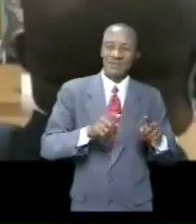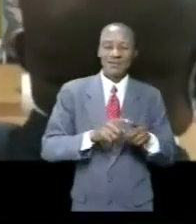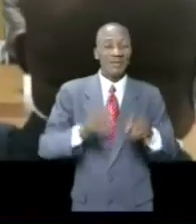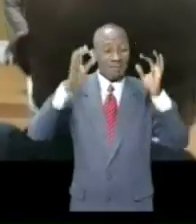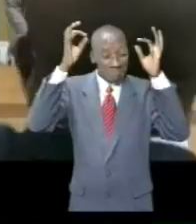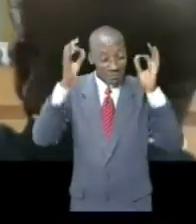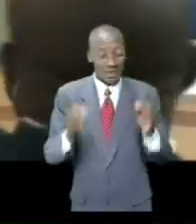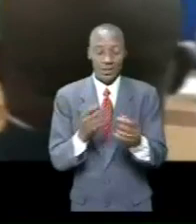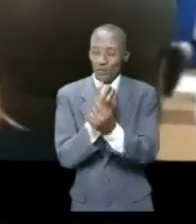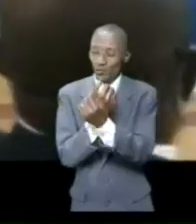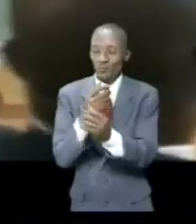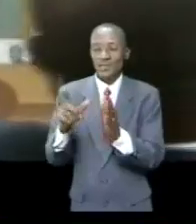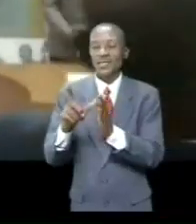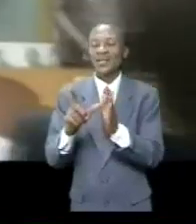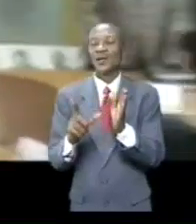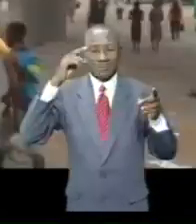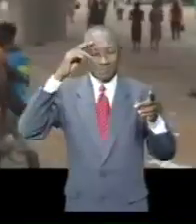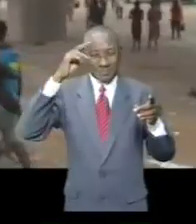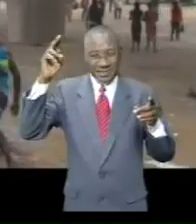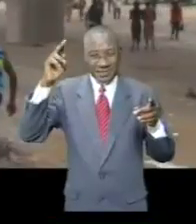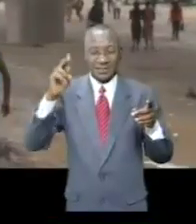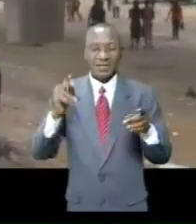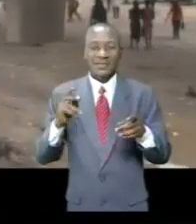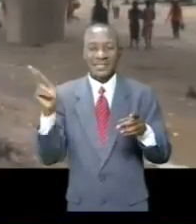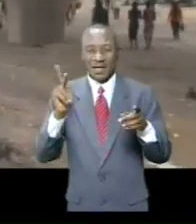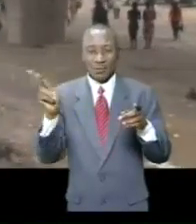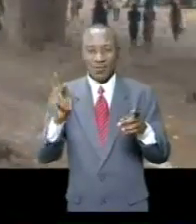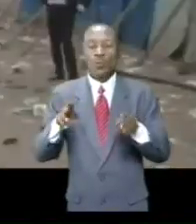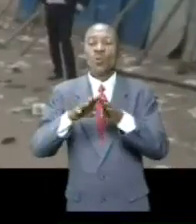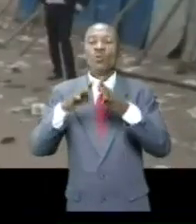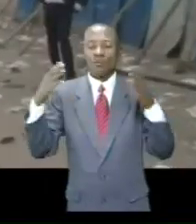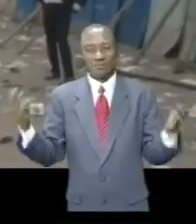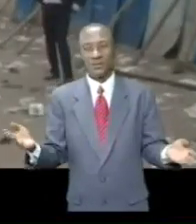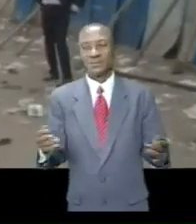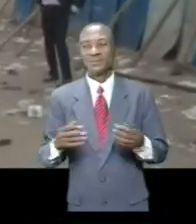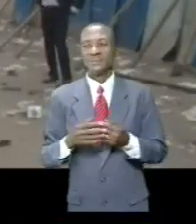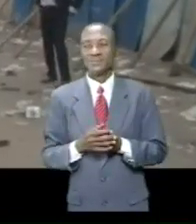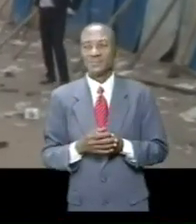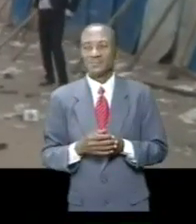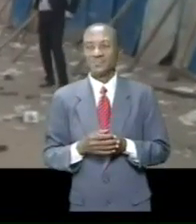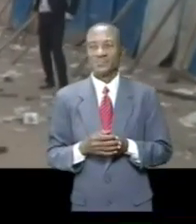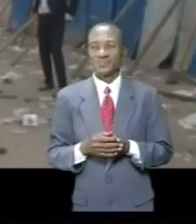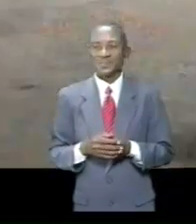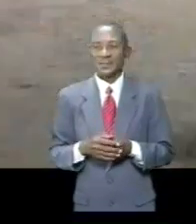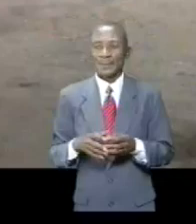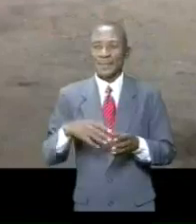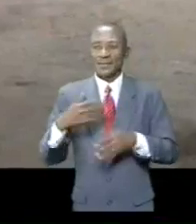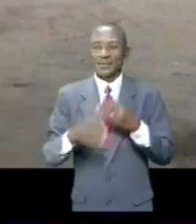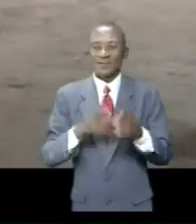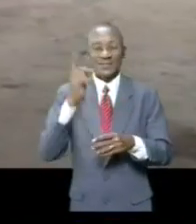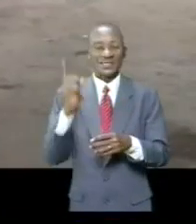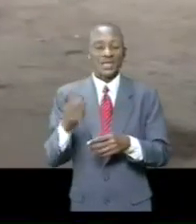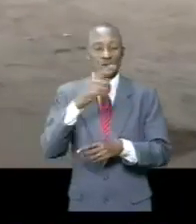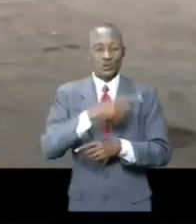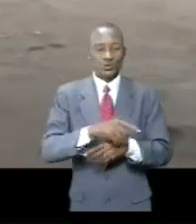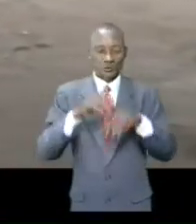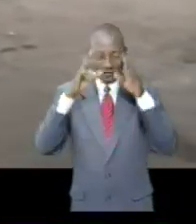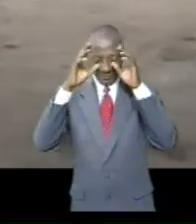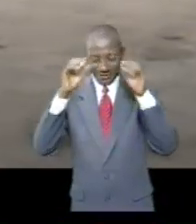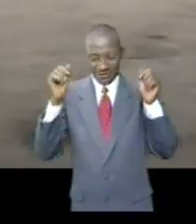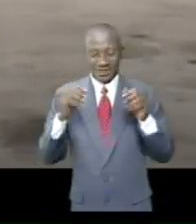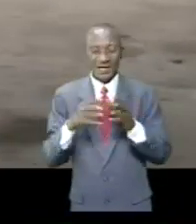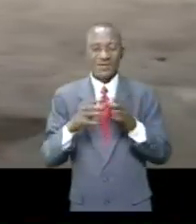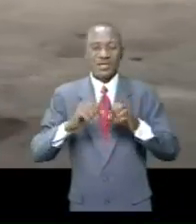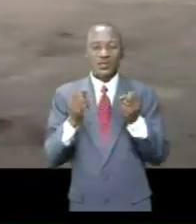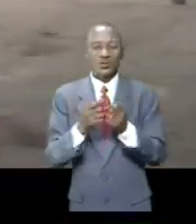la panacée contre Covid-19. Fruit dans le cadre du programme des 100 jours du chef de l'État par l'entreprise chinoise Crexet sous la supervision